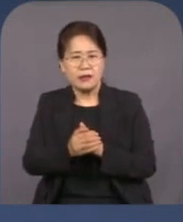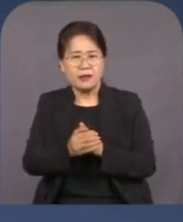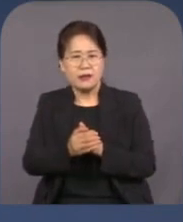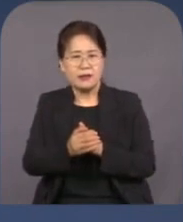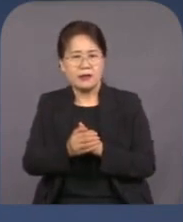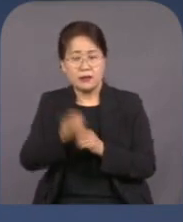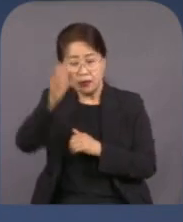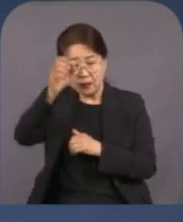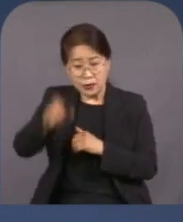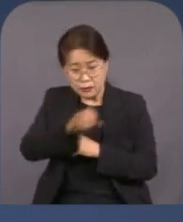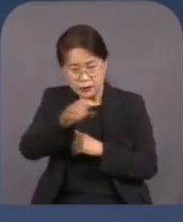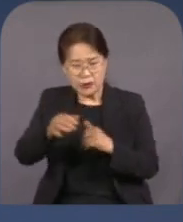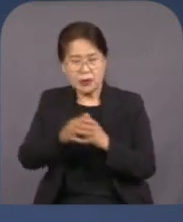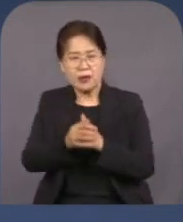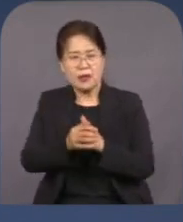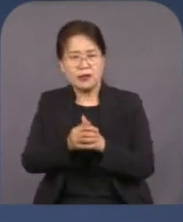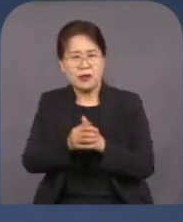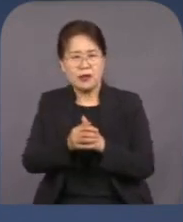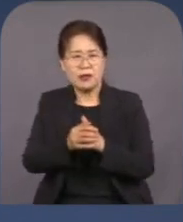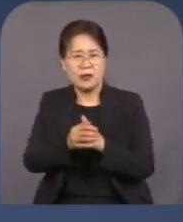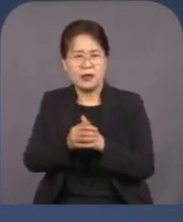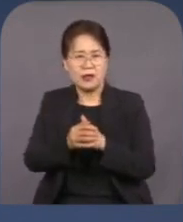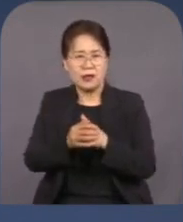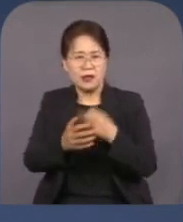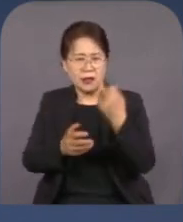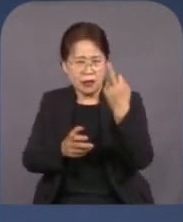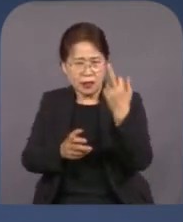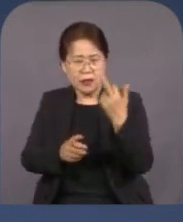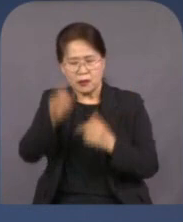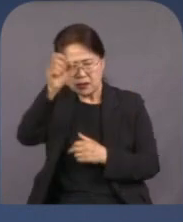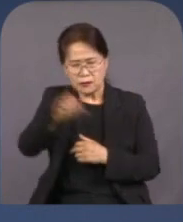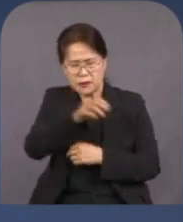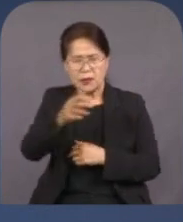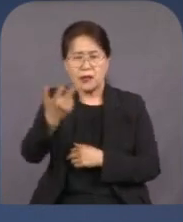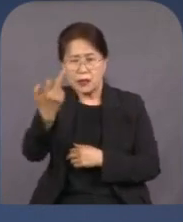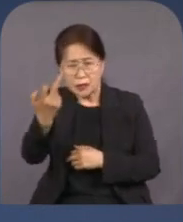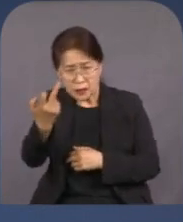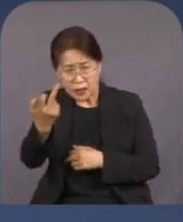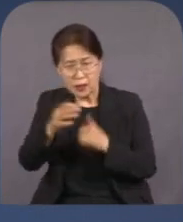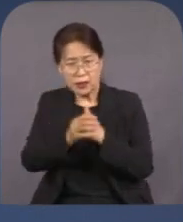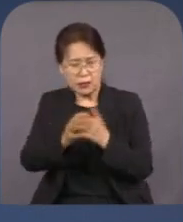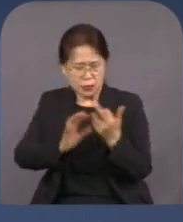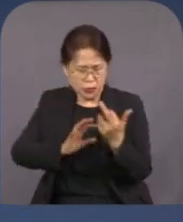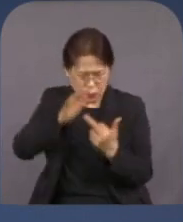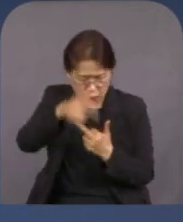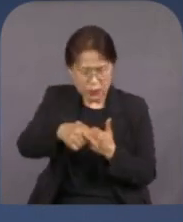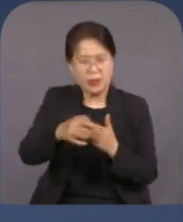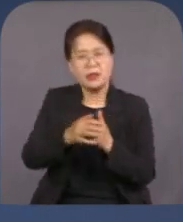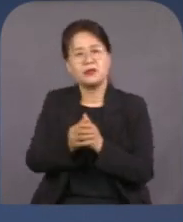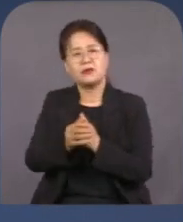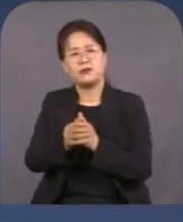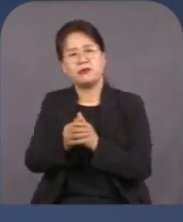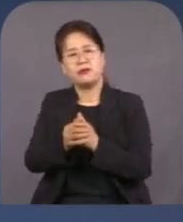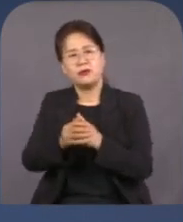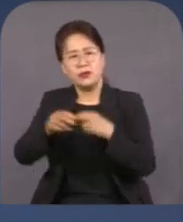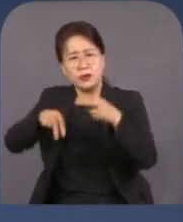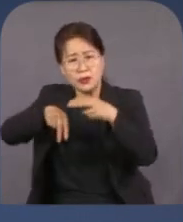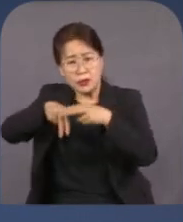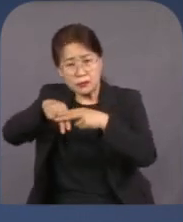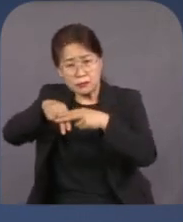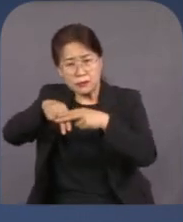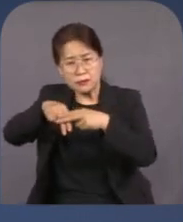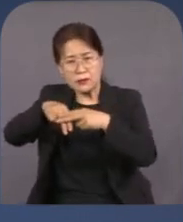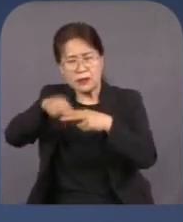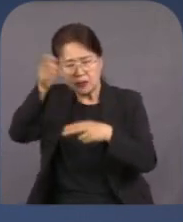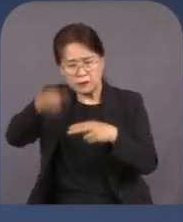십자가를 지시는 골고다의 현장에서도 승리할 수가 있었던 것입니다 그러므로 여러분 기도의